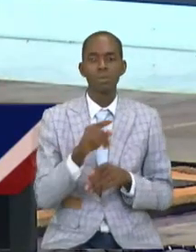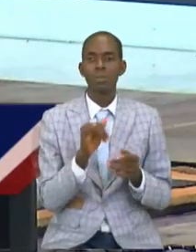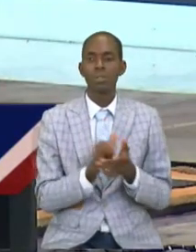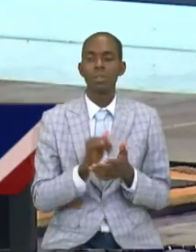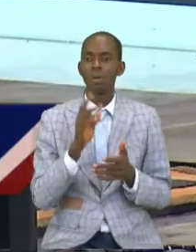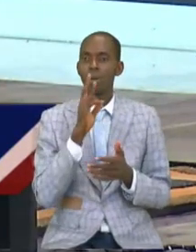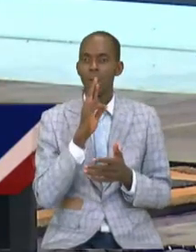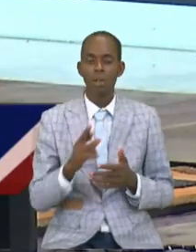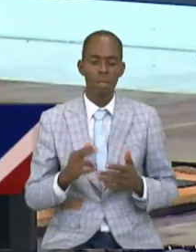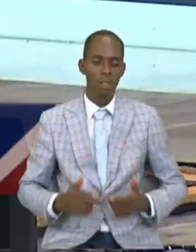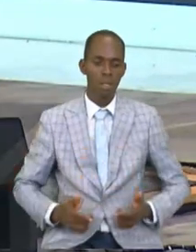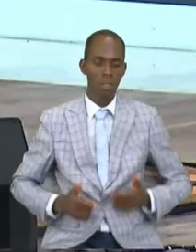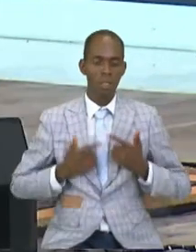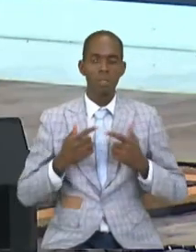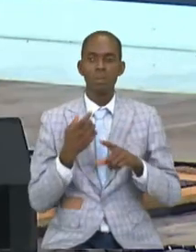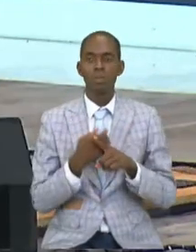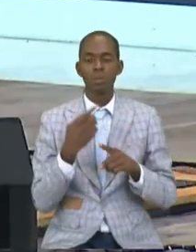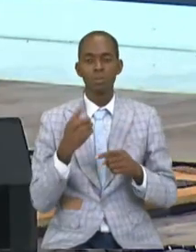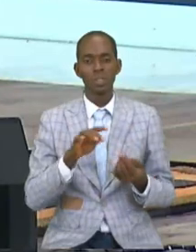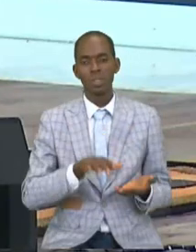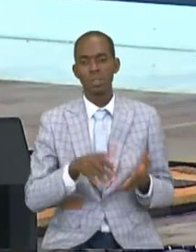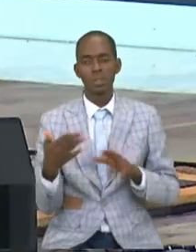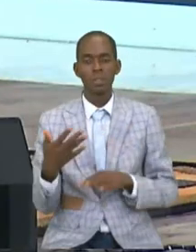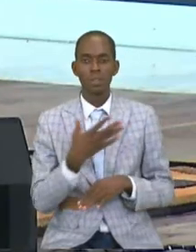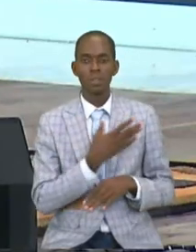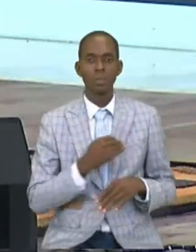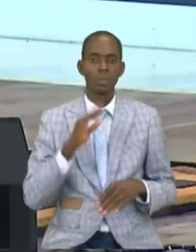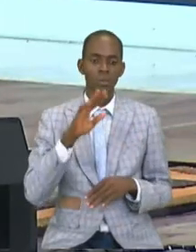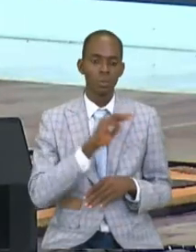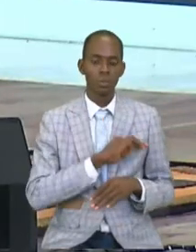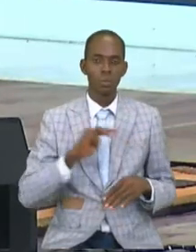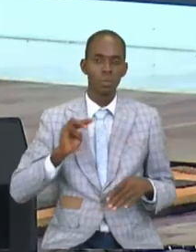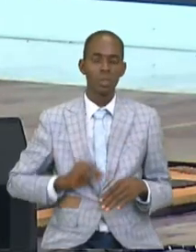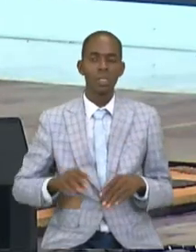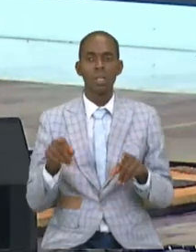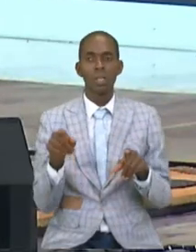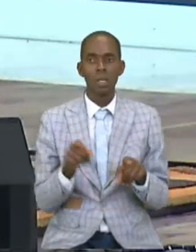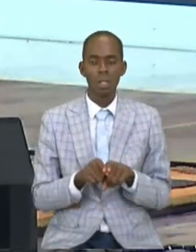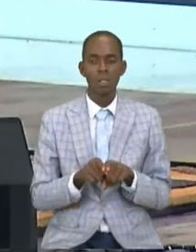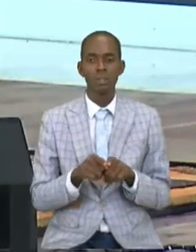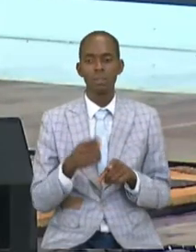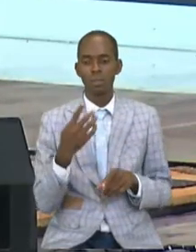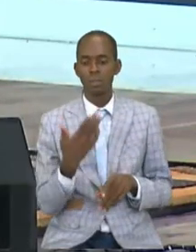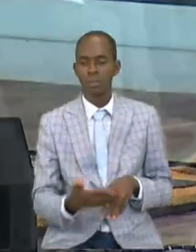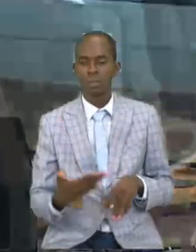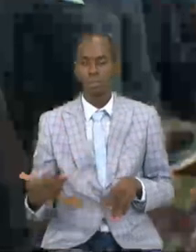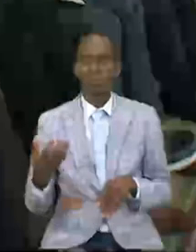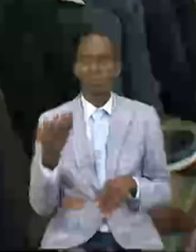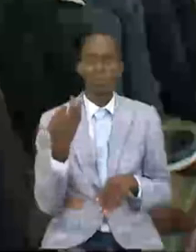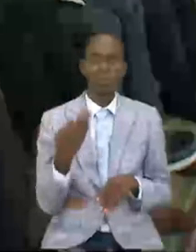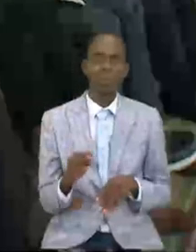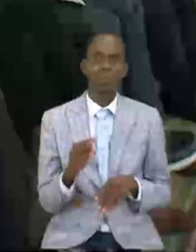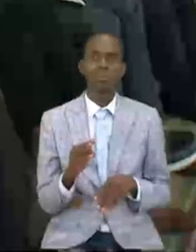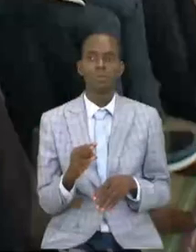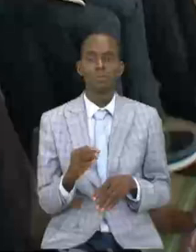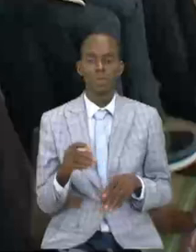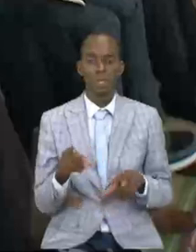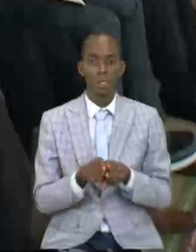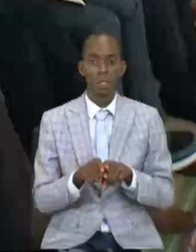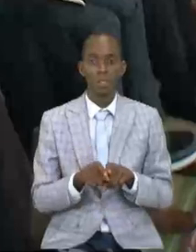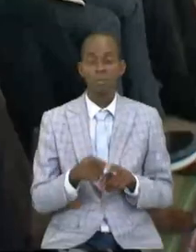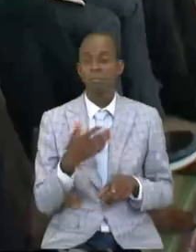comme étant vivant de mort que vous étiez, et offrez à Dieu vos membres comme